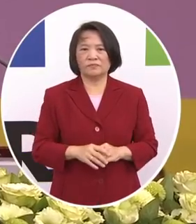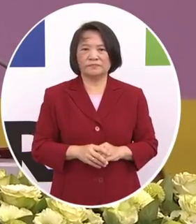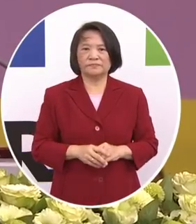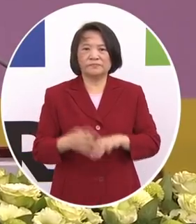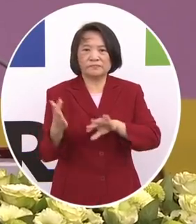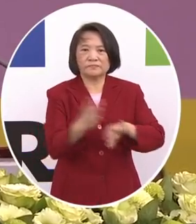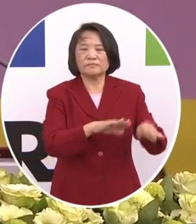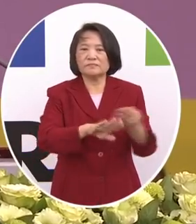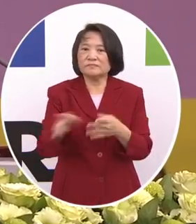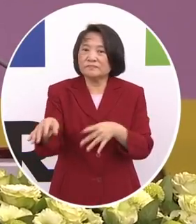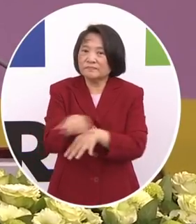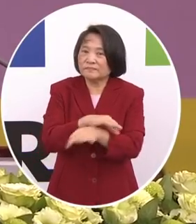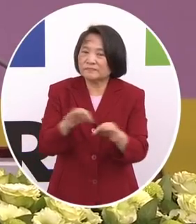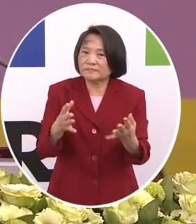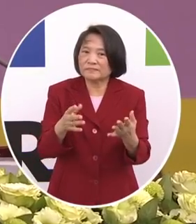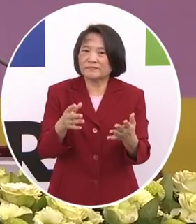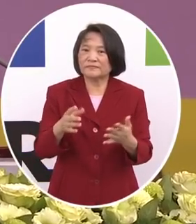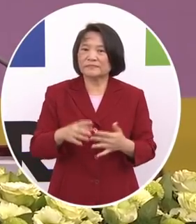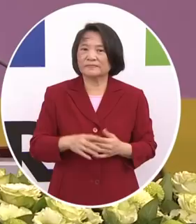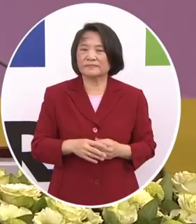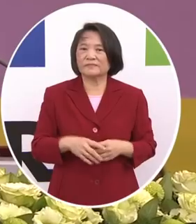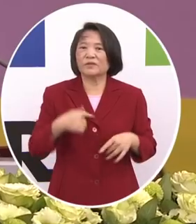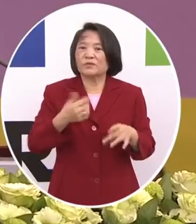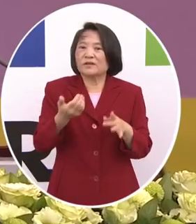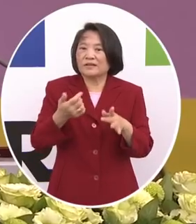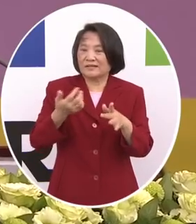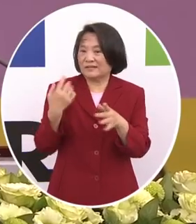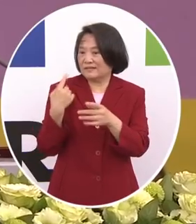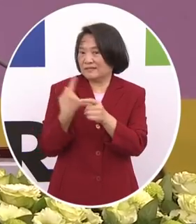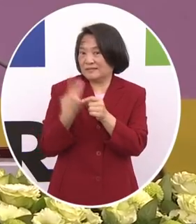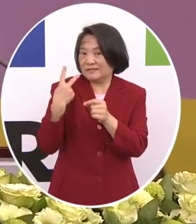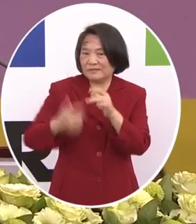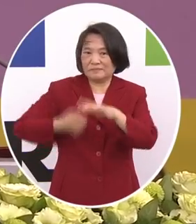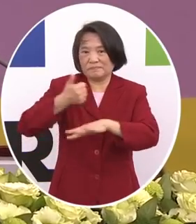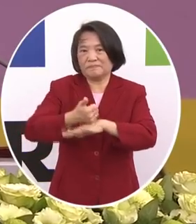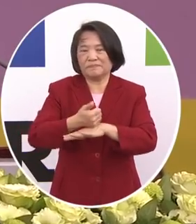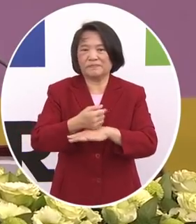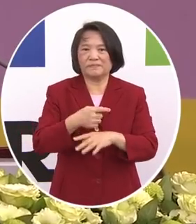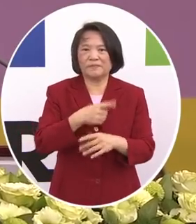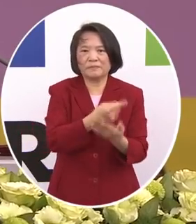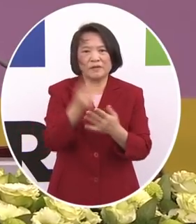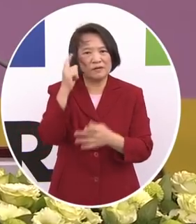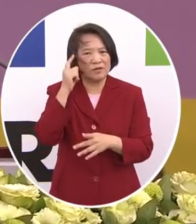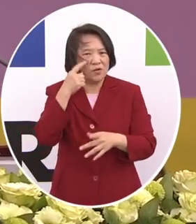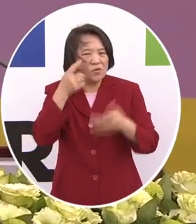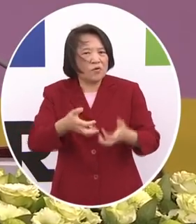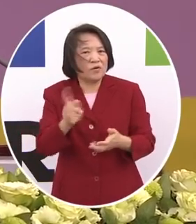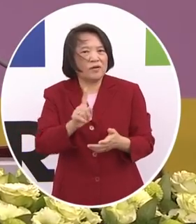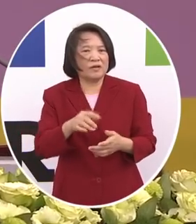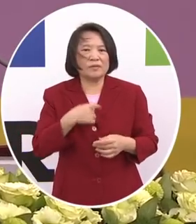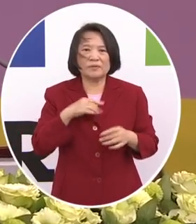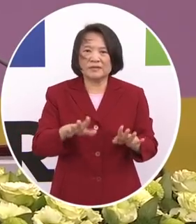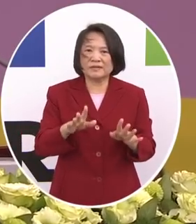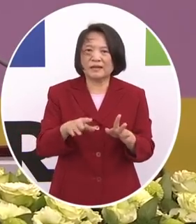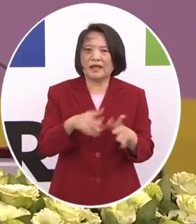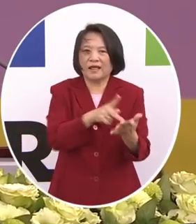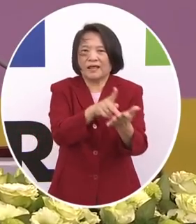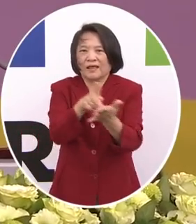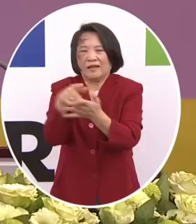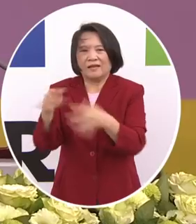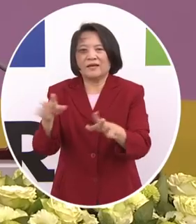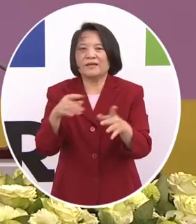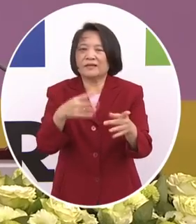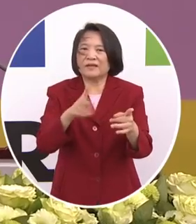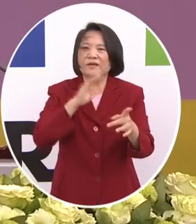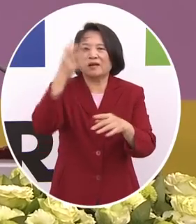面，2016年我刚刚就任的时候，大家最忧虑的就是房价太高，长辈没